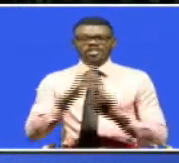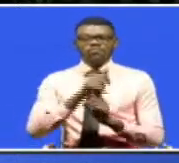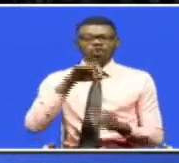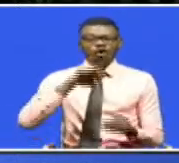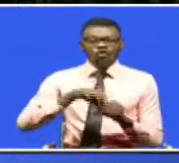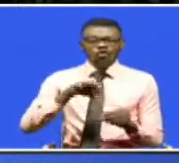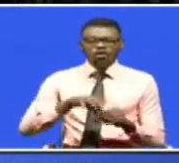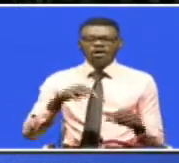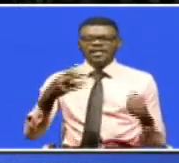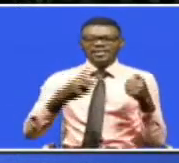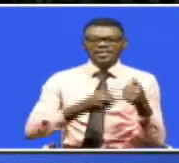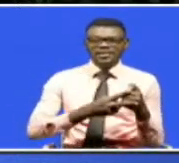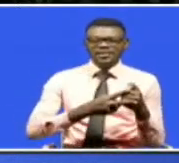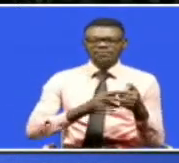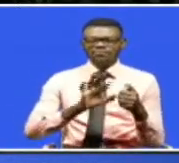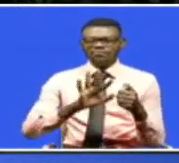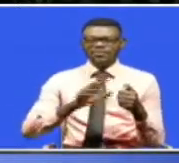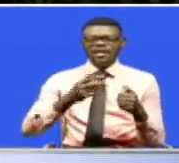kura